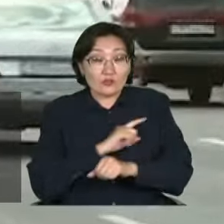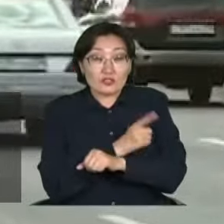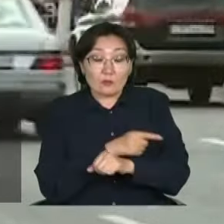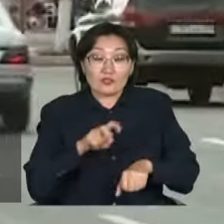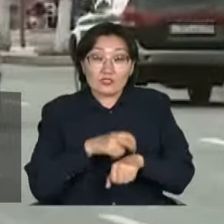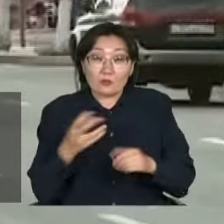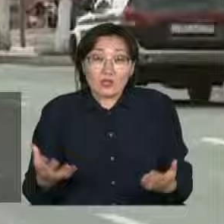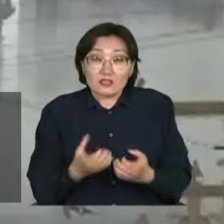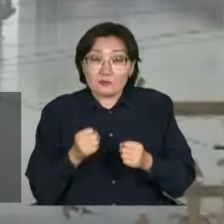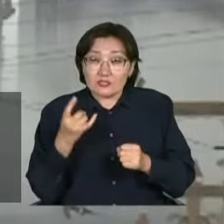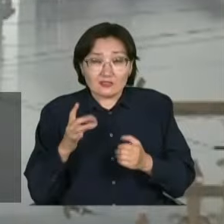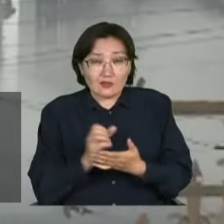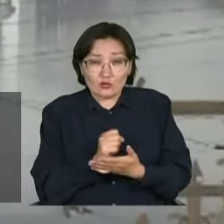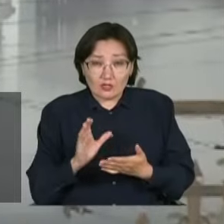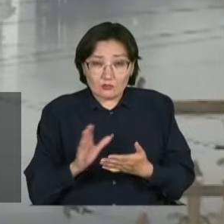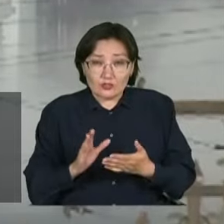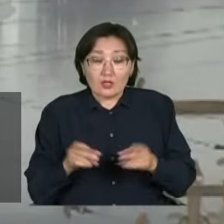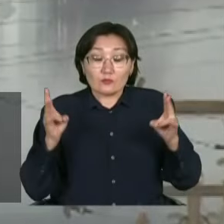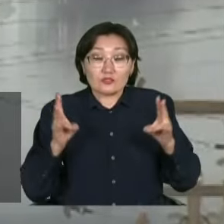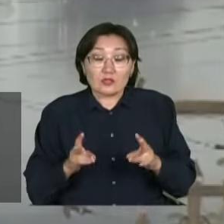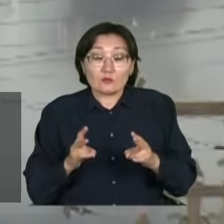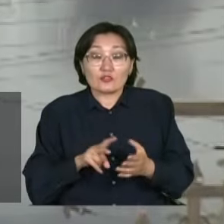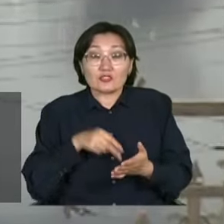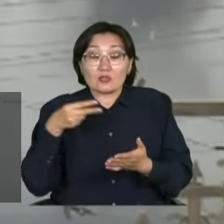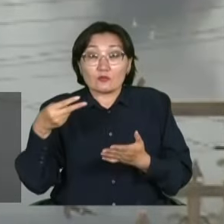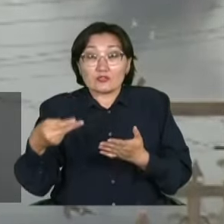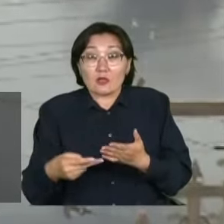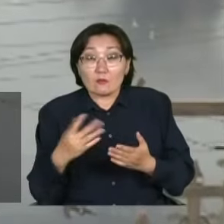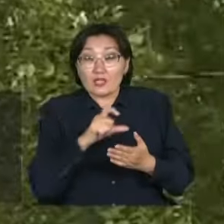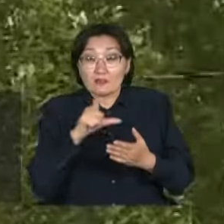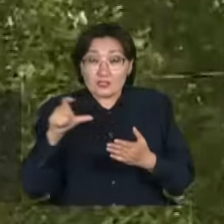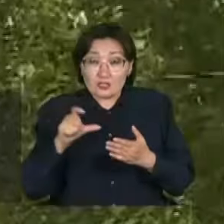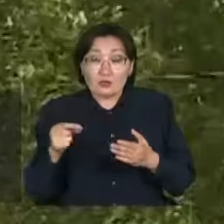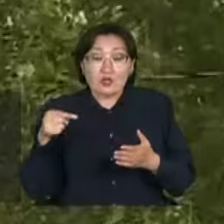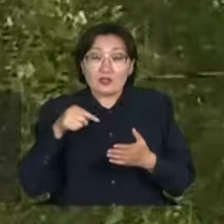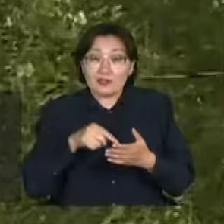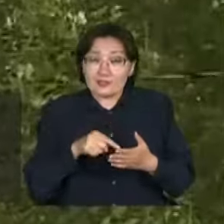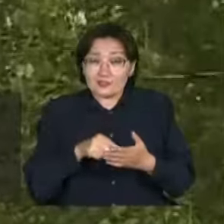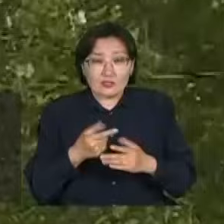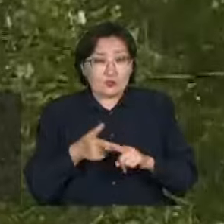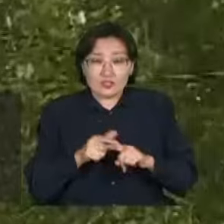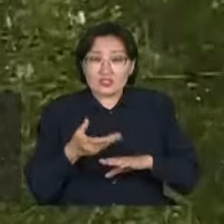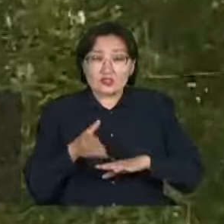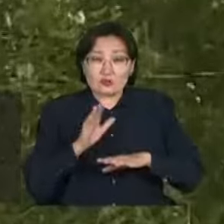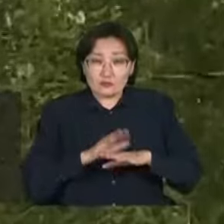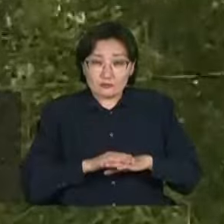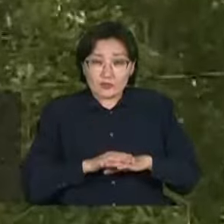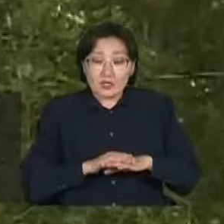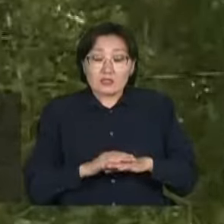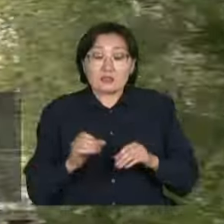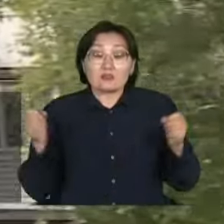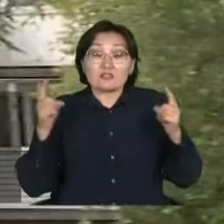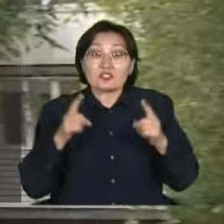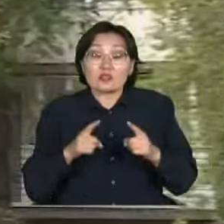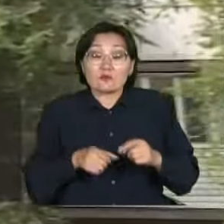врачей, спасти ребенка не удалось. Травму от падения с высоты 5-го этажа оказались несовместимы с жизнью. Как